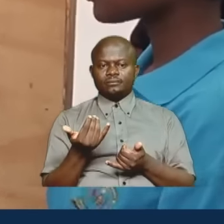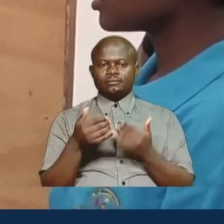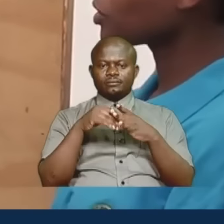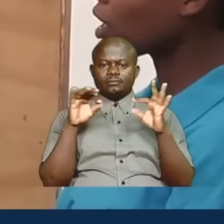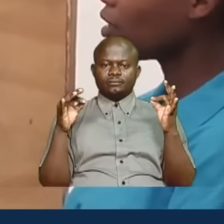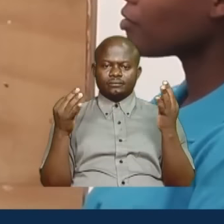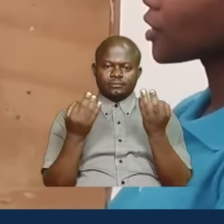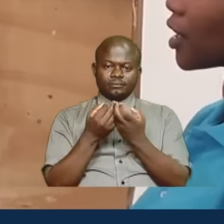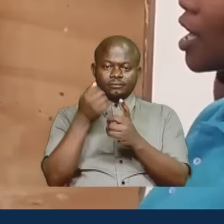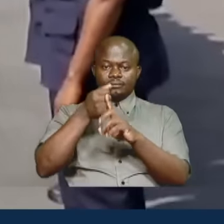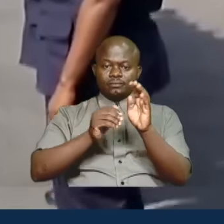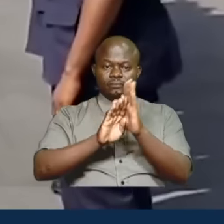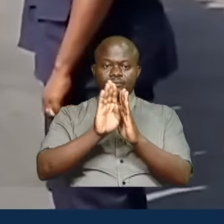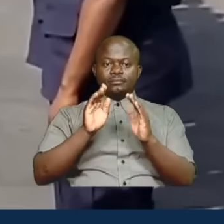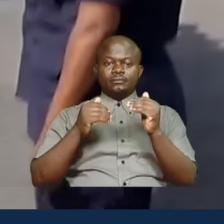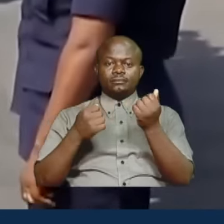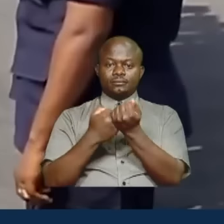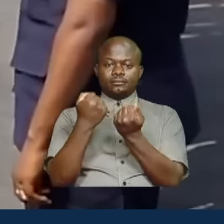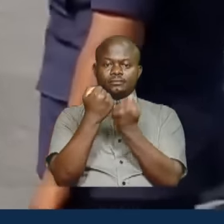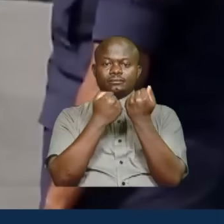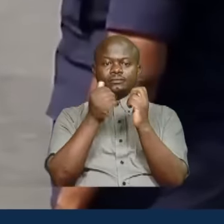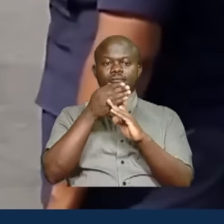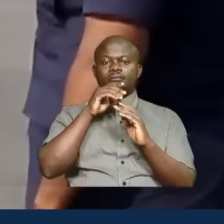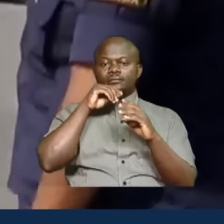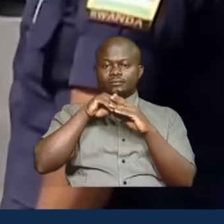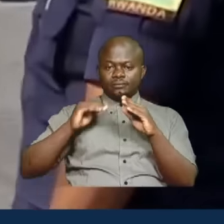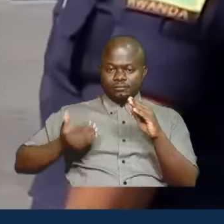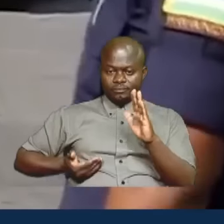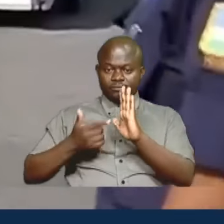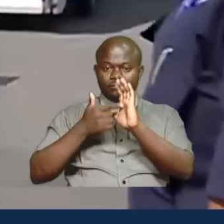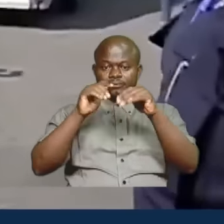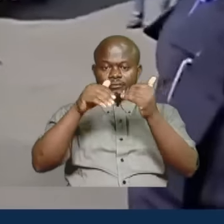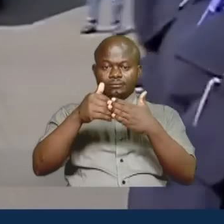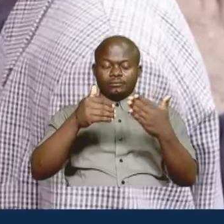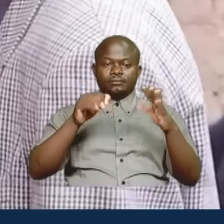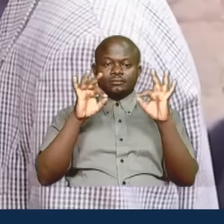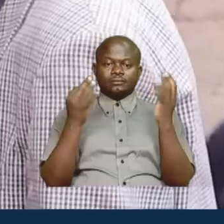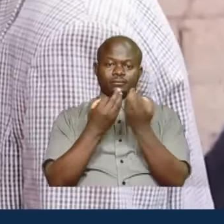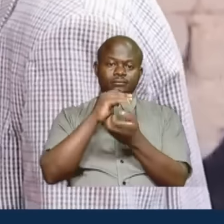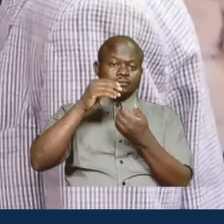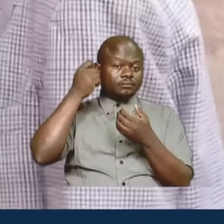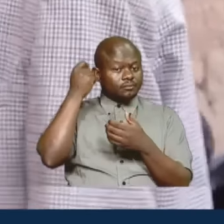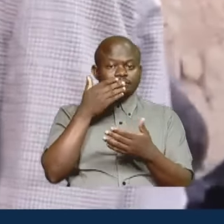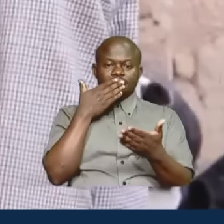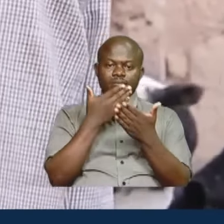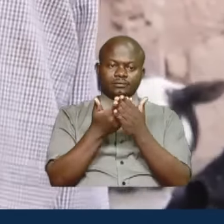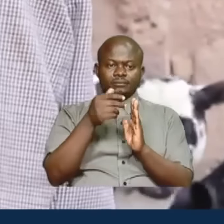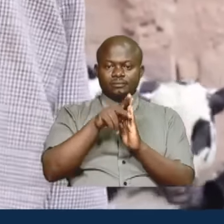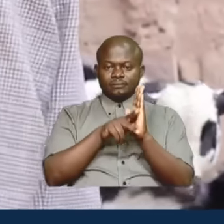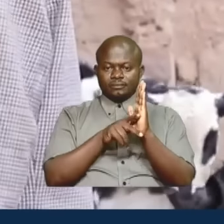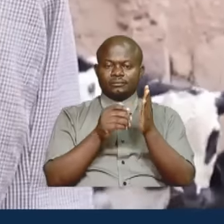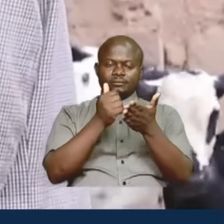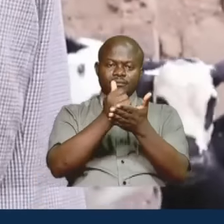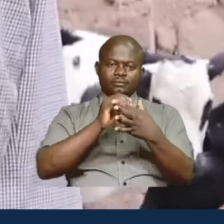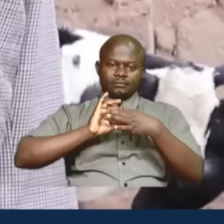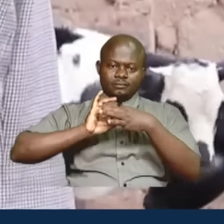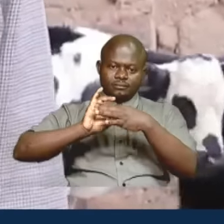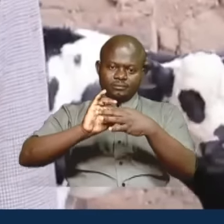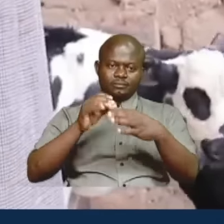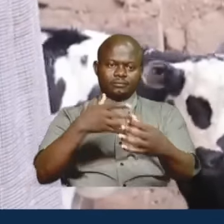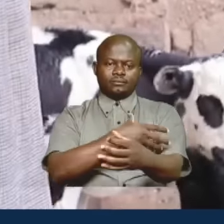iharanira guteza imbere uburinganire n'ubwuzuzanye hagati y'abagabo n'abagore igaragaza ko abagize umuryango bumvise neza iri hame byatuma bahuza imbaraga bakagera